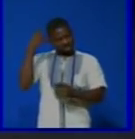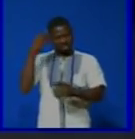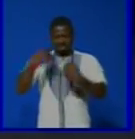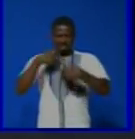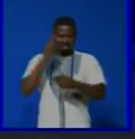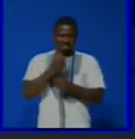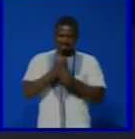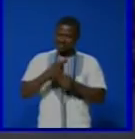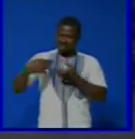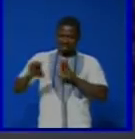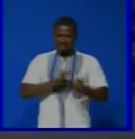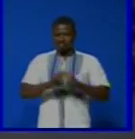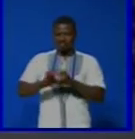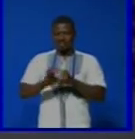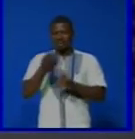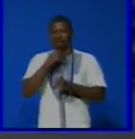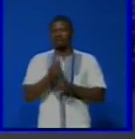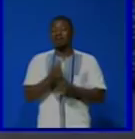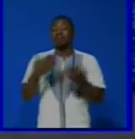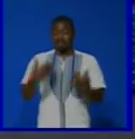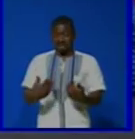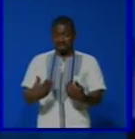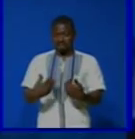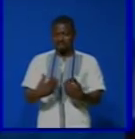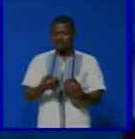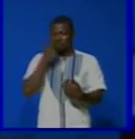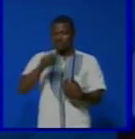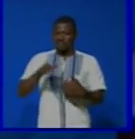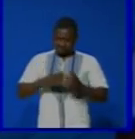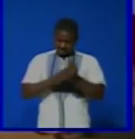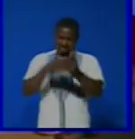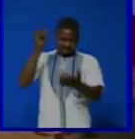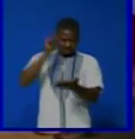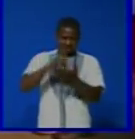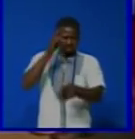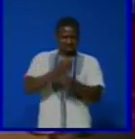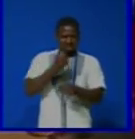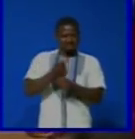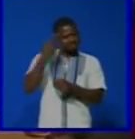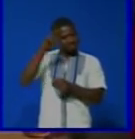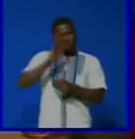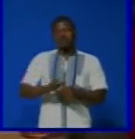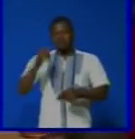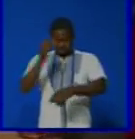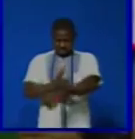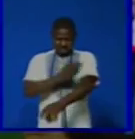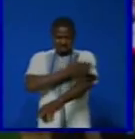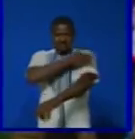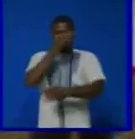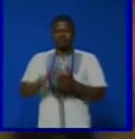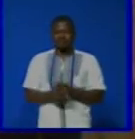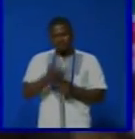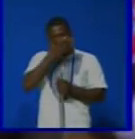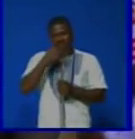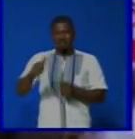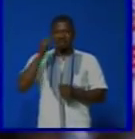fait. Et il appartient donc d'accompagner ce travail-là pour qu'on puisse perfectionner davantage. Les meilleures filles en